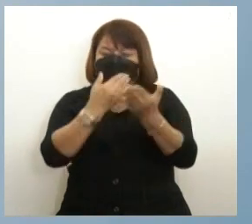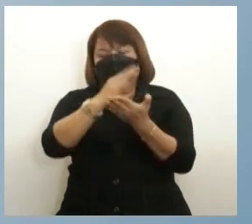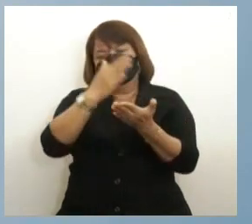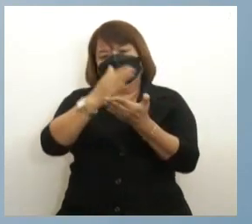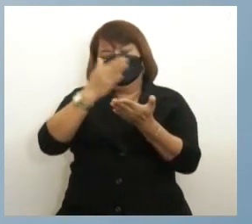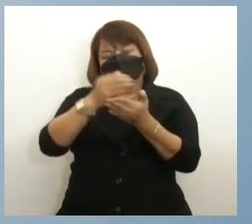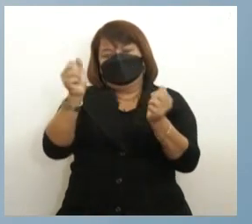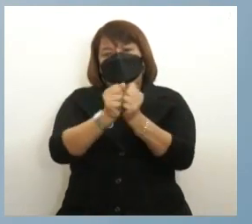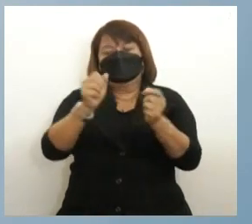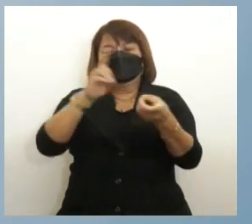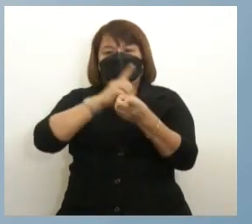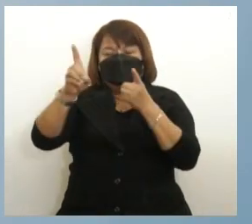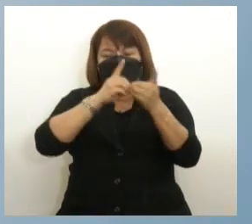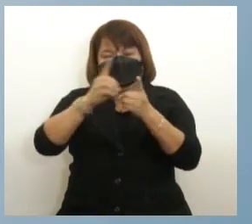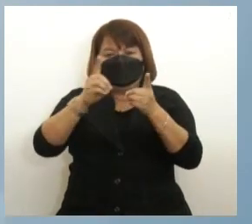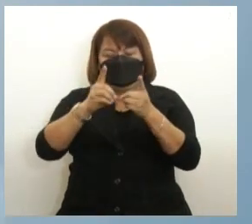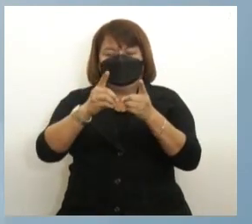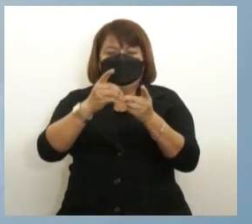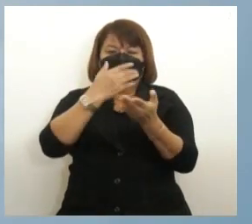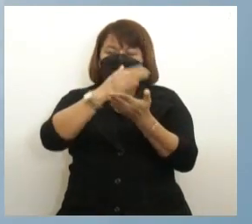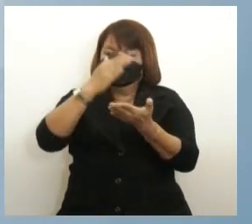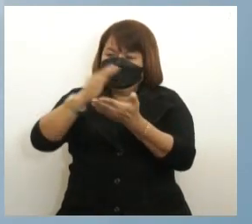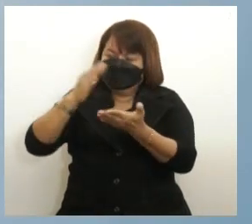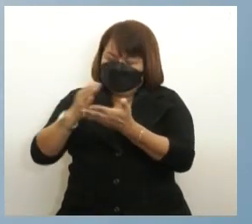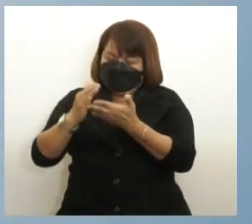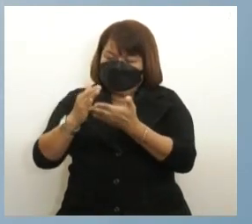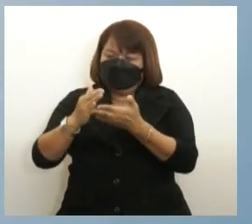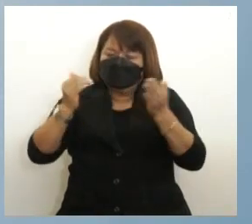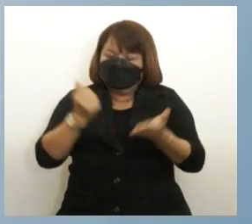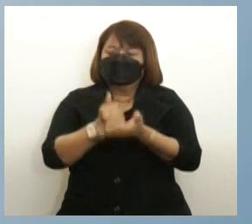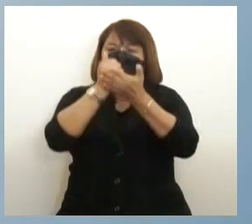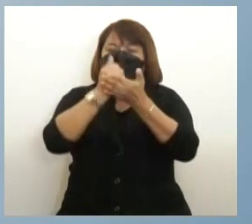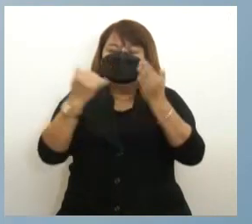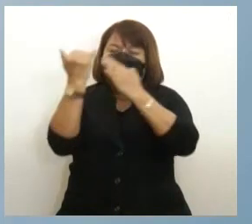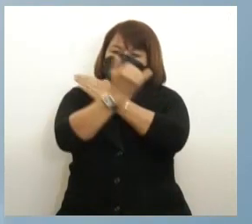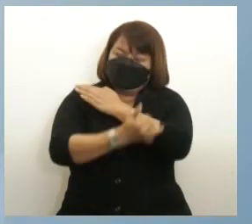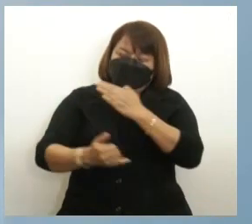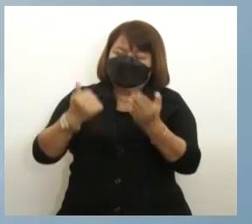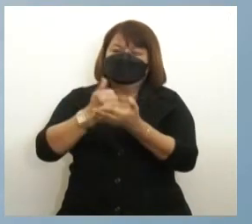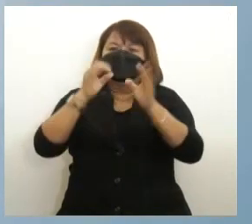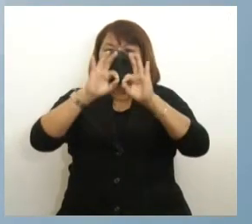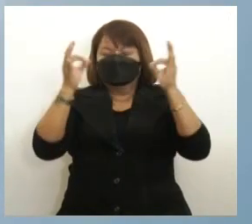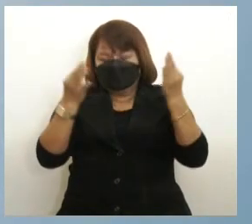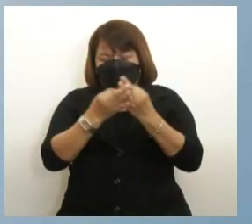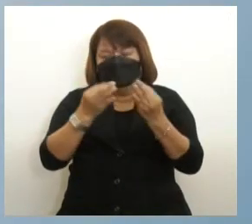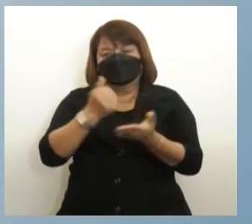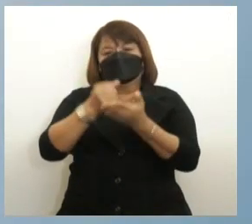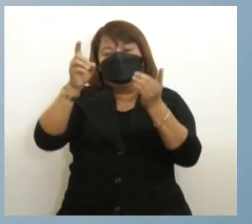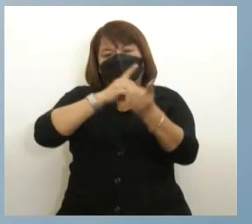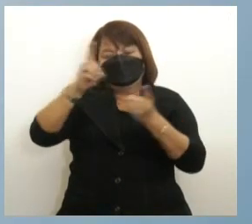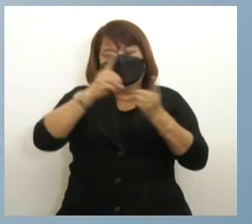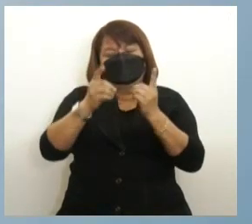นั่นก็คือแหล่งรายได้ที่จะมาจุนเจือบ้านเมืองจุนเจือครอบครัวจุนเจือสังคมและประเทศชาติให้น่